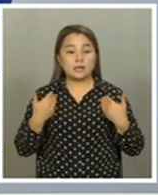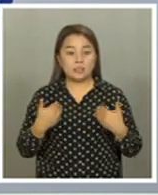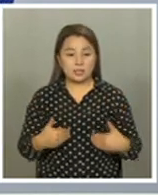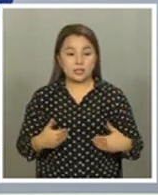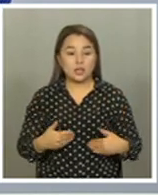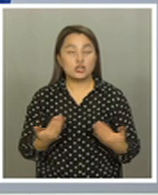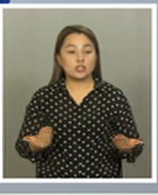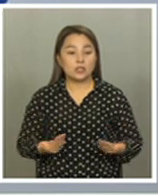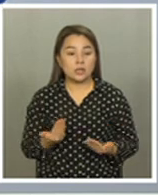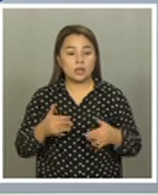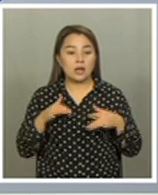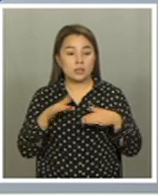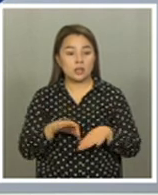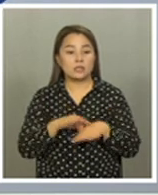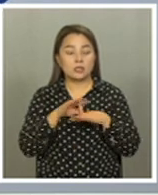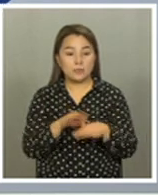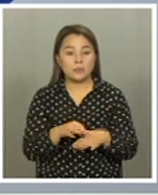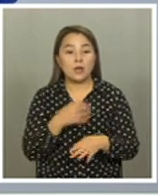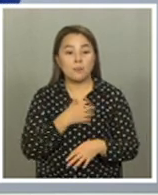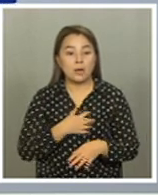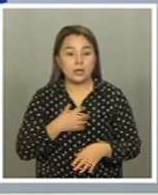тіршілік әрекеті үшін маңызы.